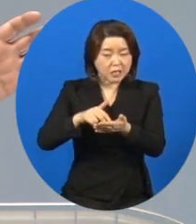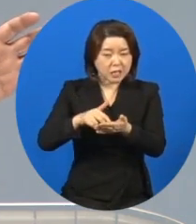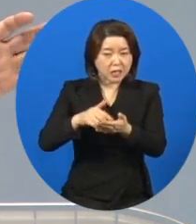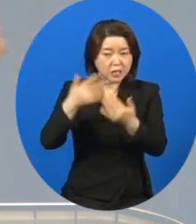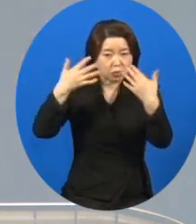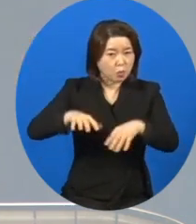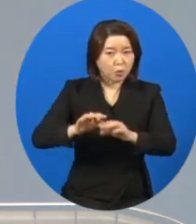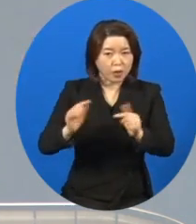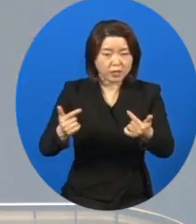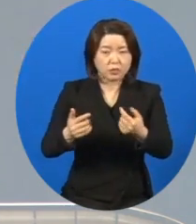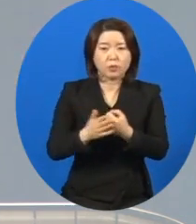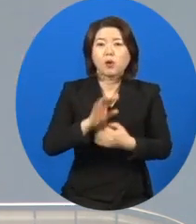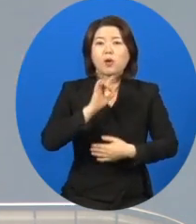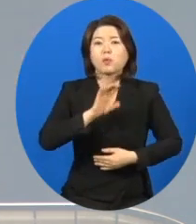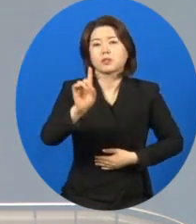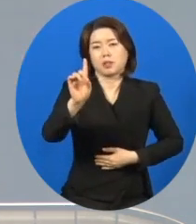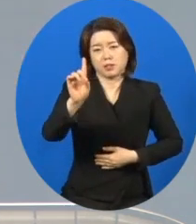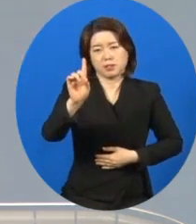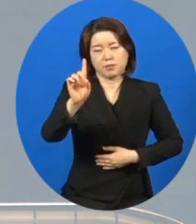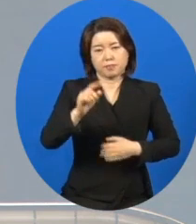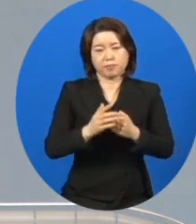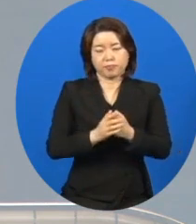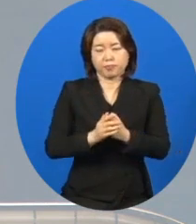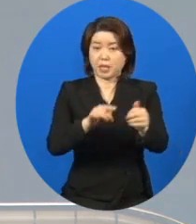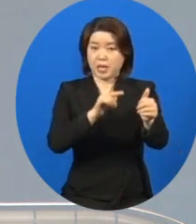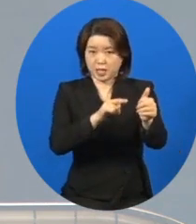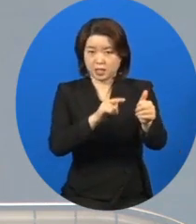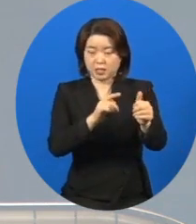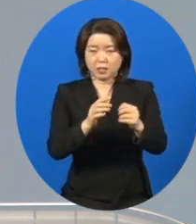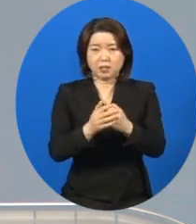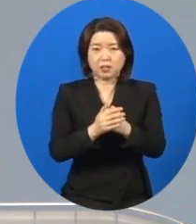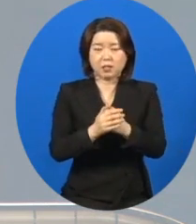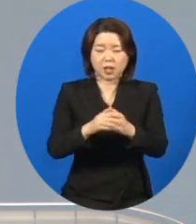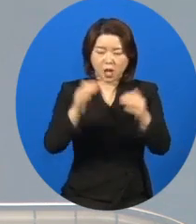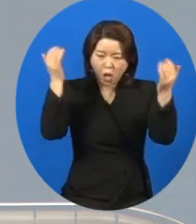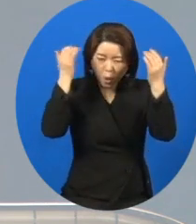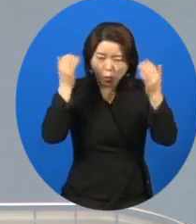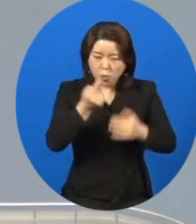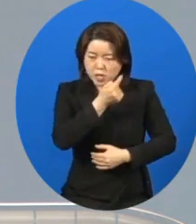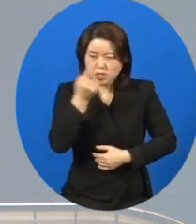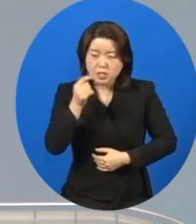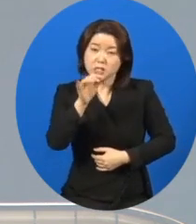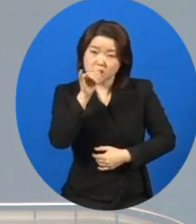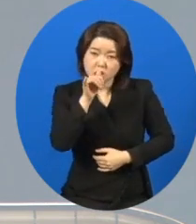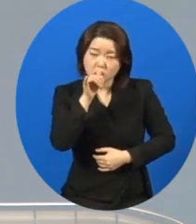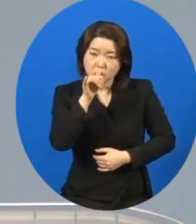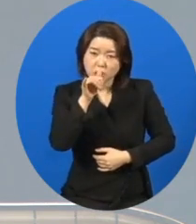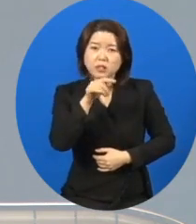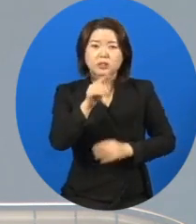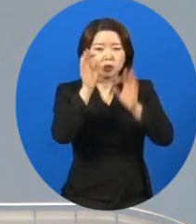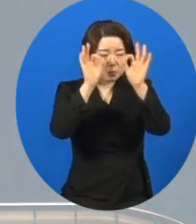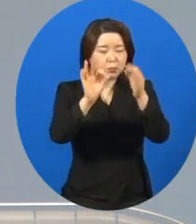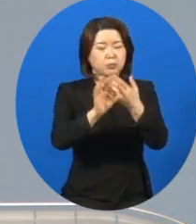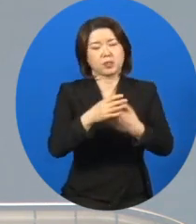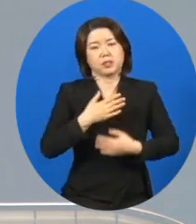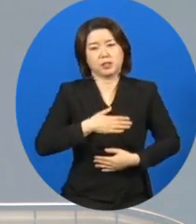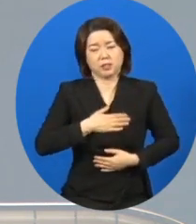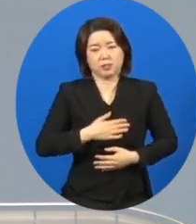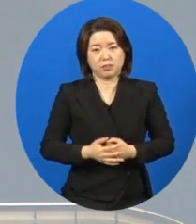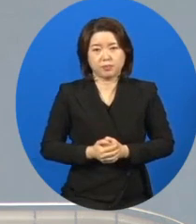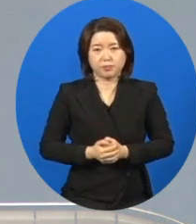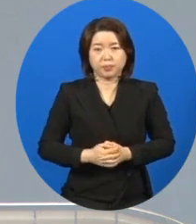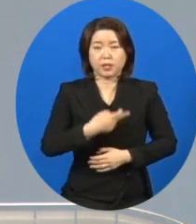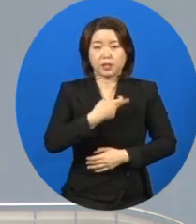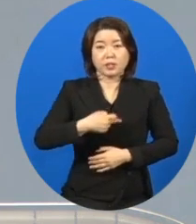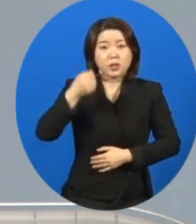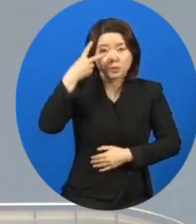아니고 오직 하나, 그에게 고난의 증거가 있느냐 하는 것이었어요. 사도 바울은